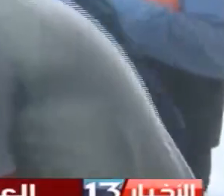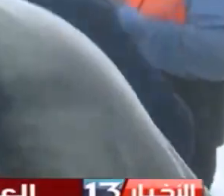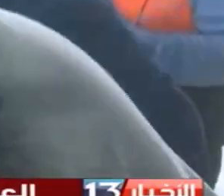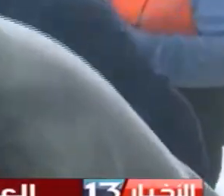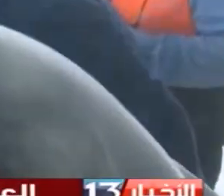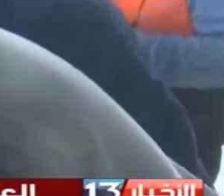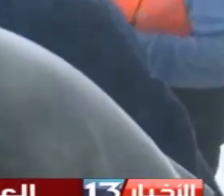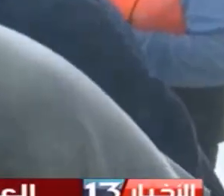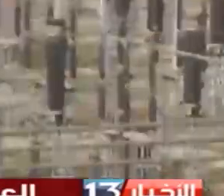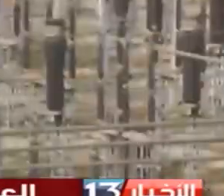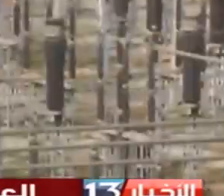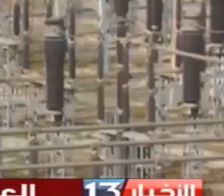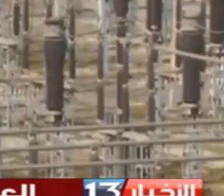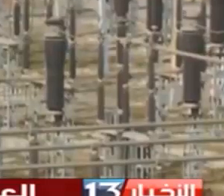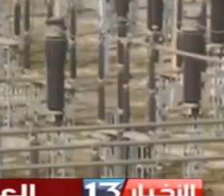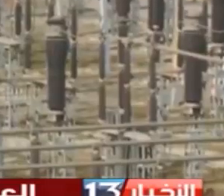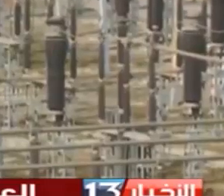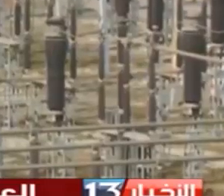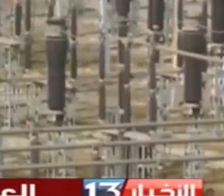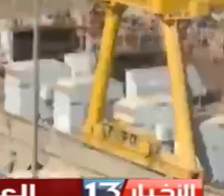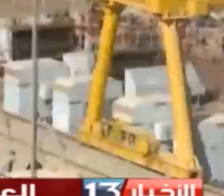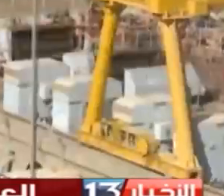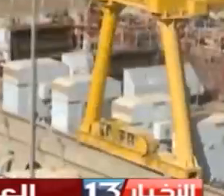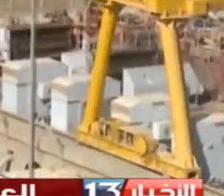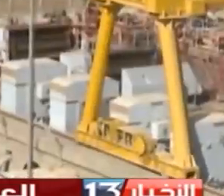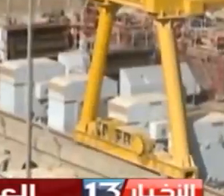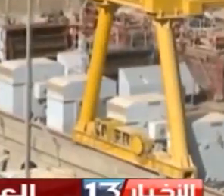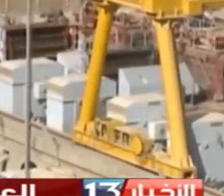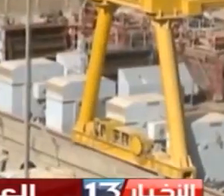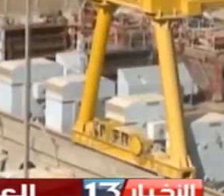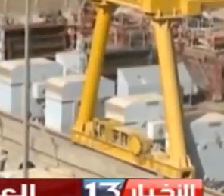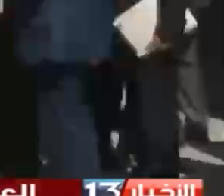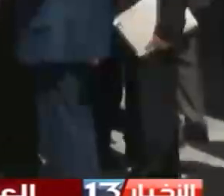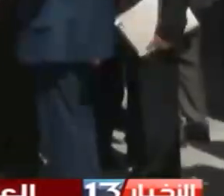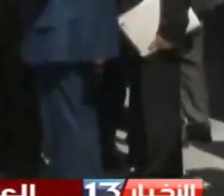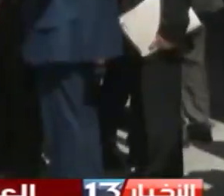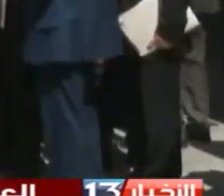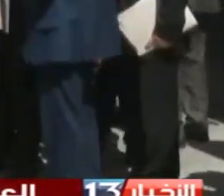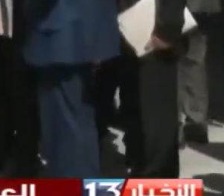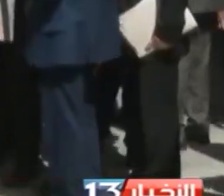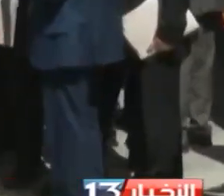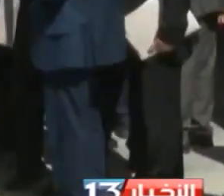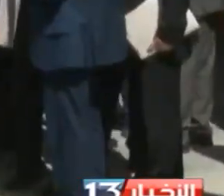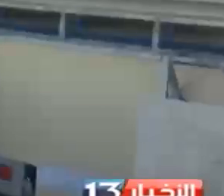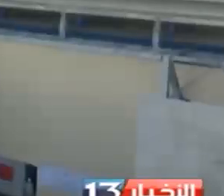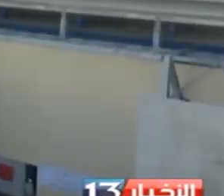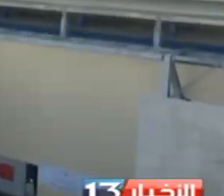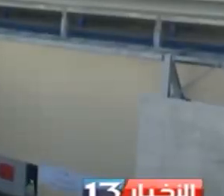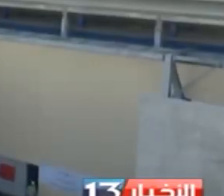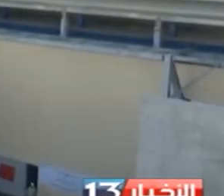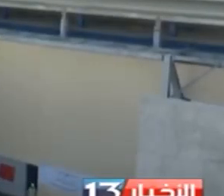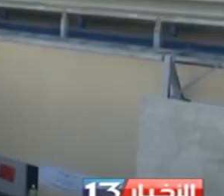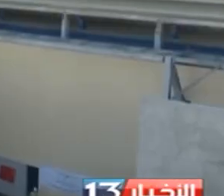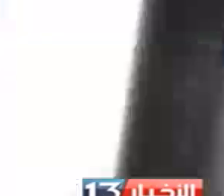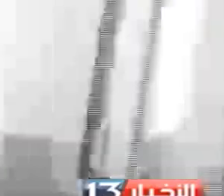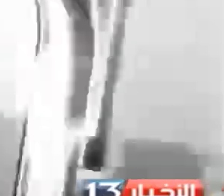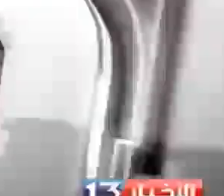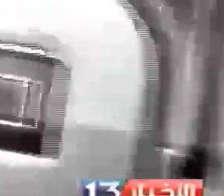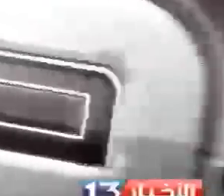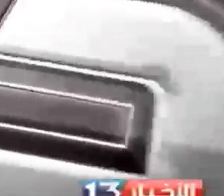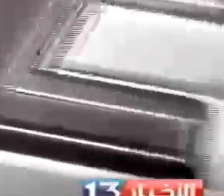المزدوج برادس ورئيس الحكومه يؤكد ضروره دخول المحطه حيز الاستغلال لضمان الامن الطاقه في السنوات